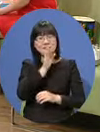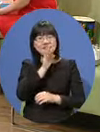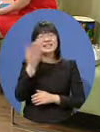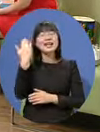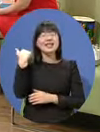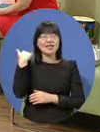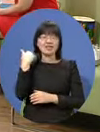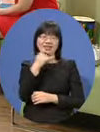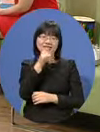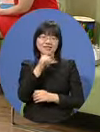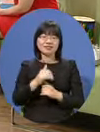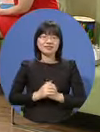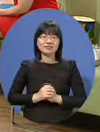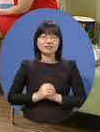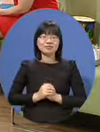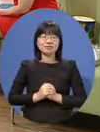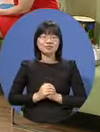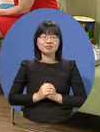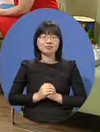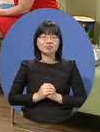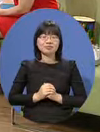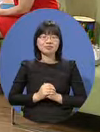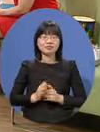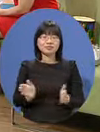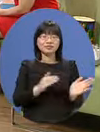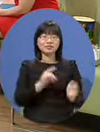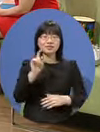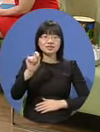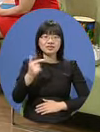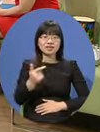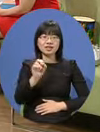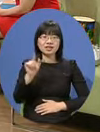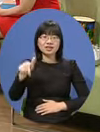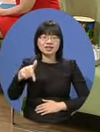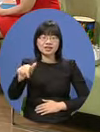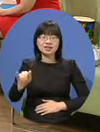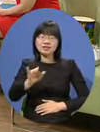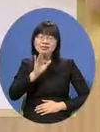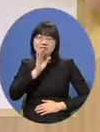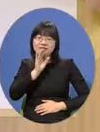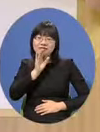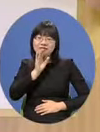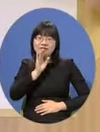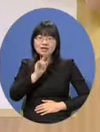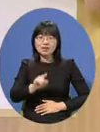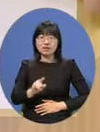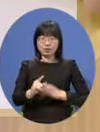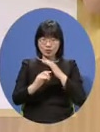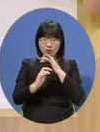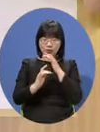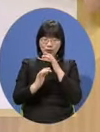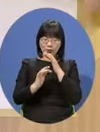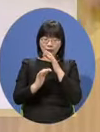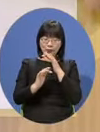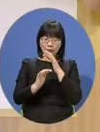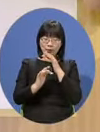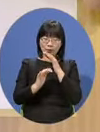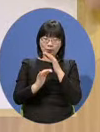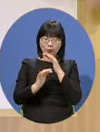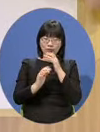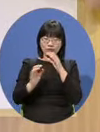옛날에는. 그렇죠. 관악기. 이게 플룻이 아닙니까? 관악기, 예, 플룻, 뭐,